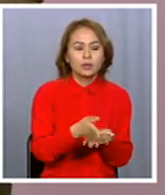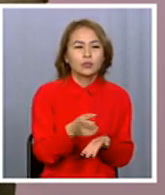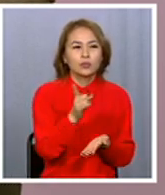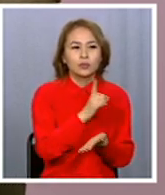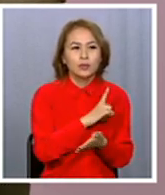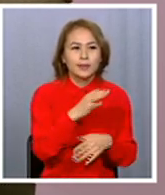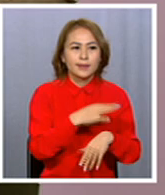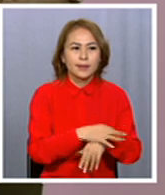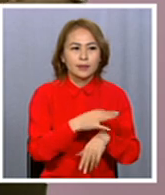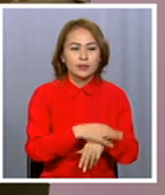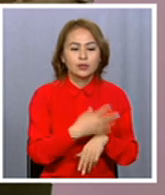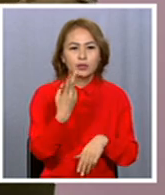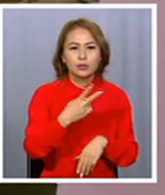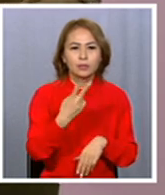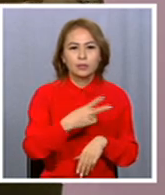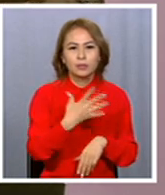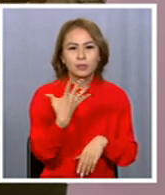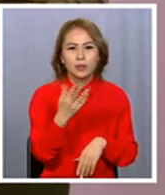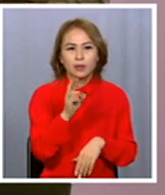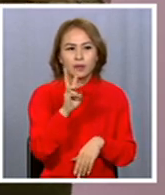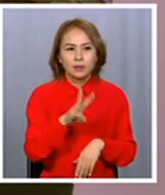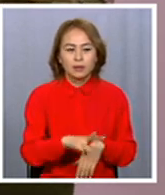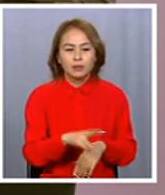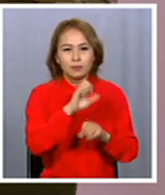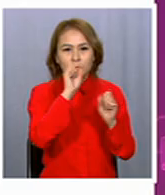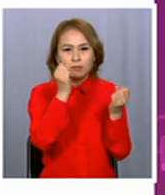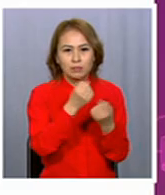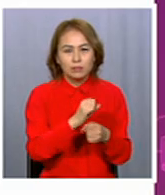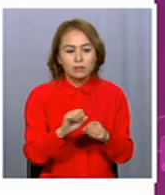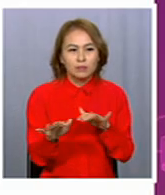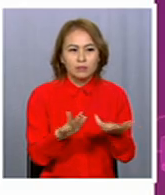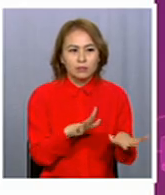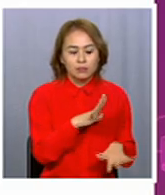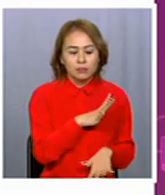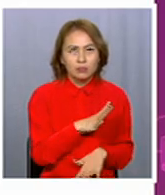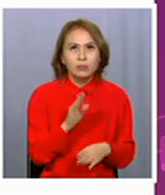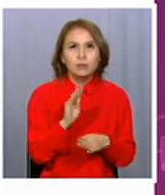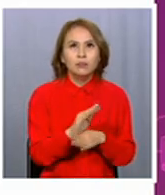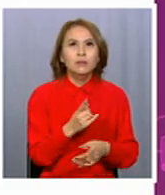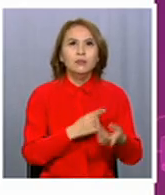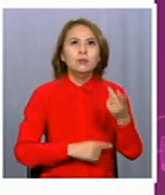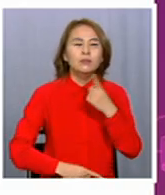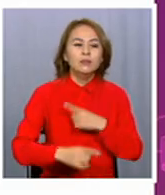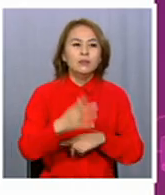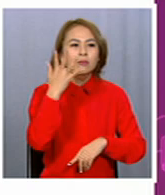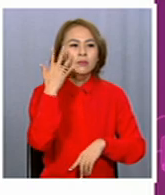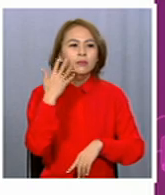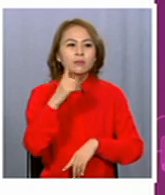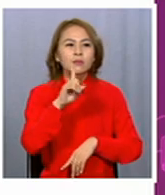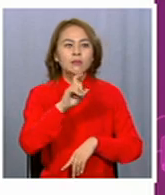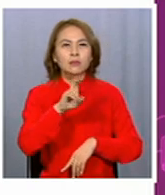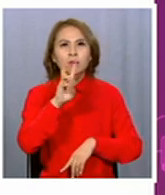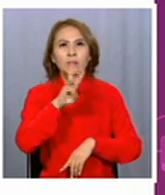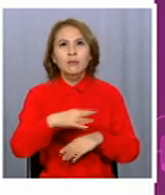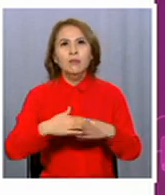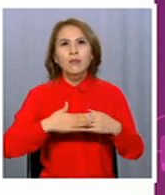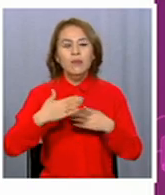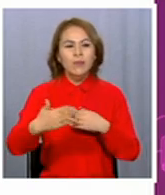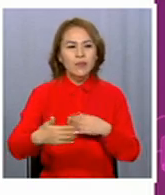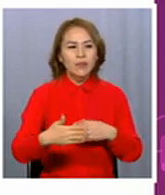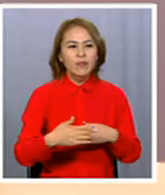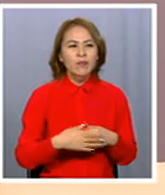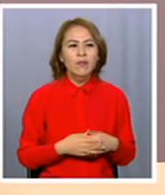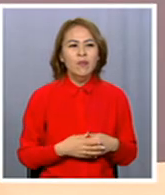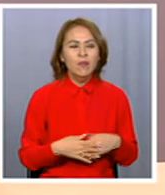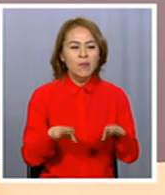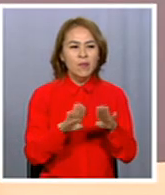сағатына 25 километр жылдамдықпен қозғалған. Қайтар жолда осы 100 километр арақашықтықты